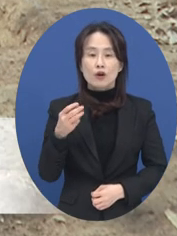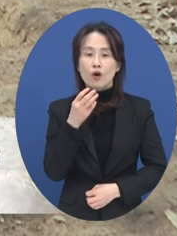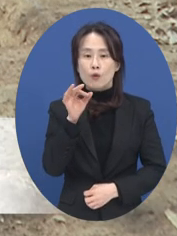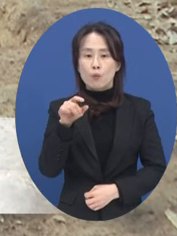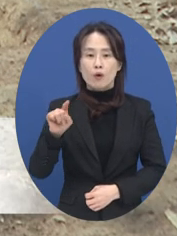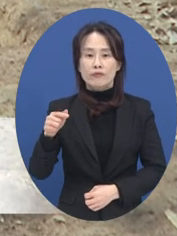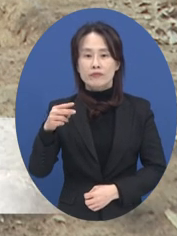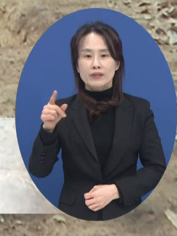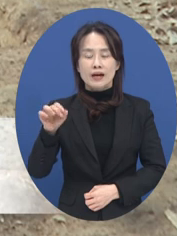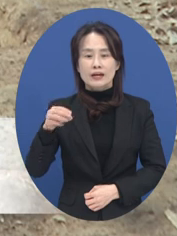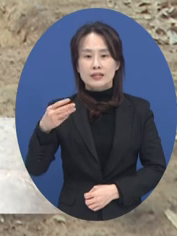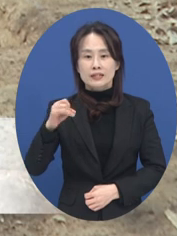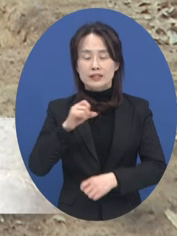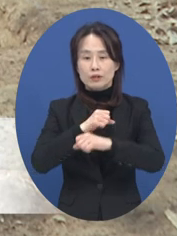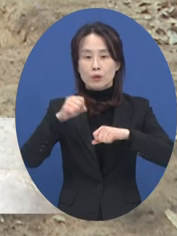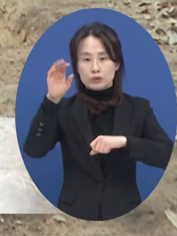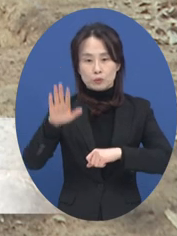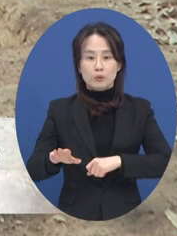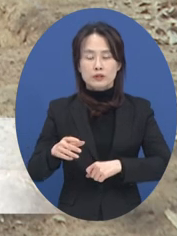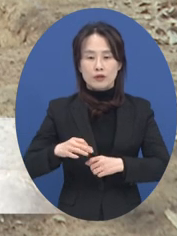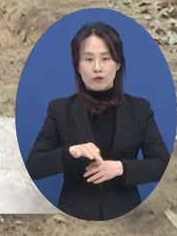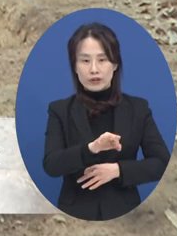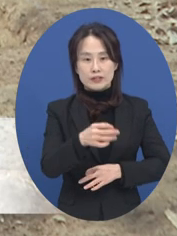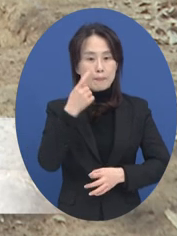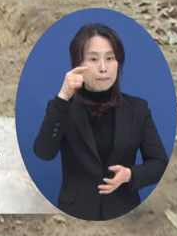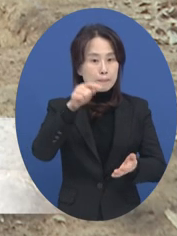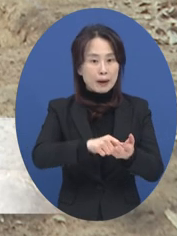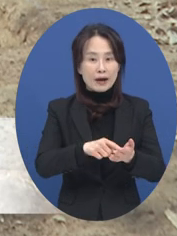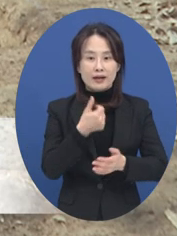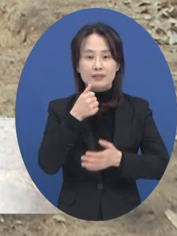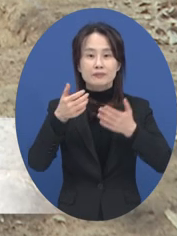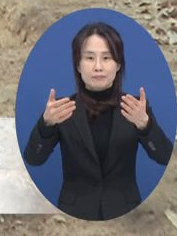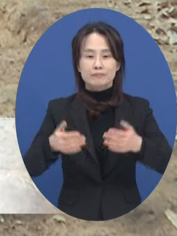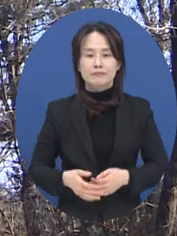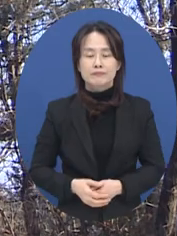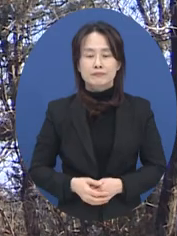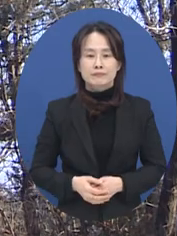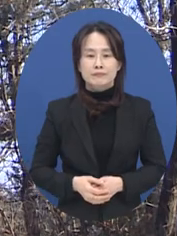원당리에서 조선왕실 태씨를 발굴했습니다. 최지연 기자의 보도입니다.